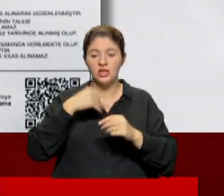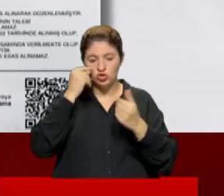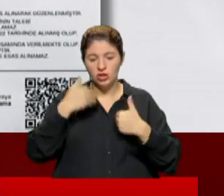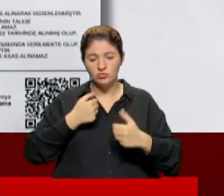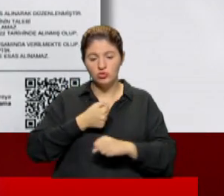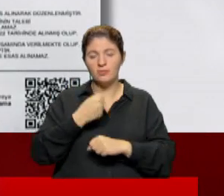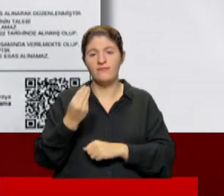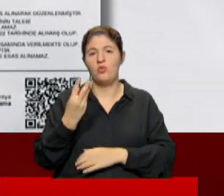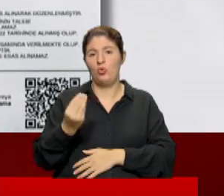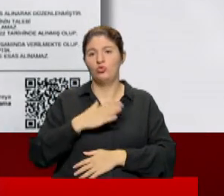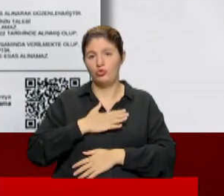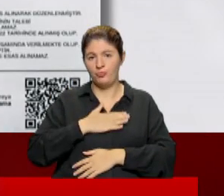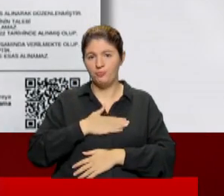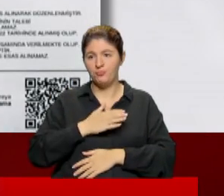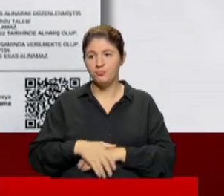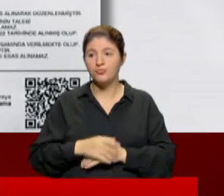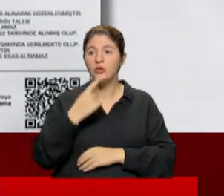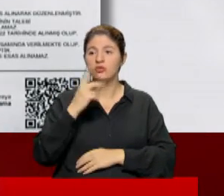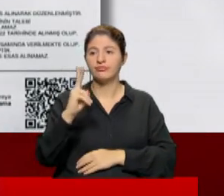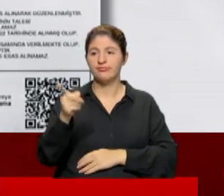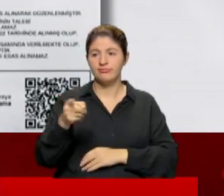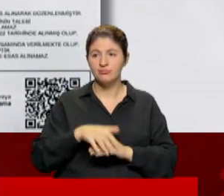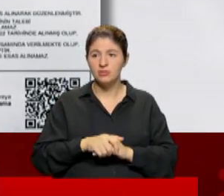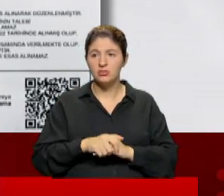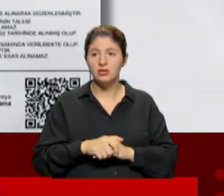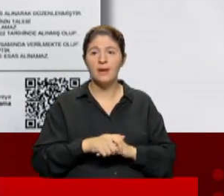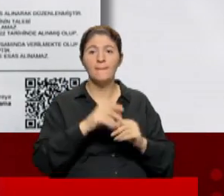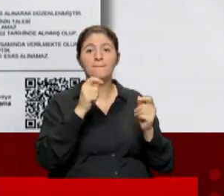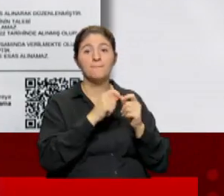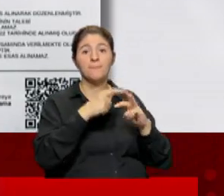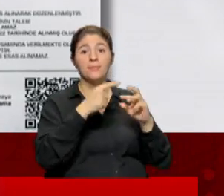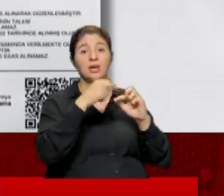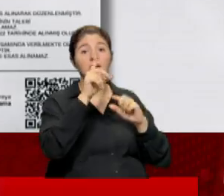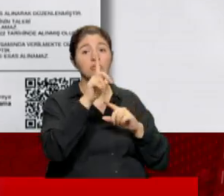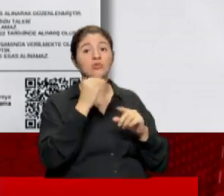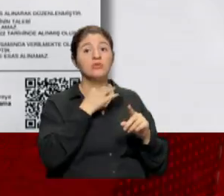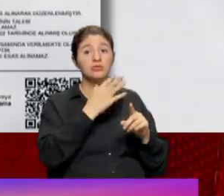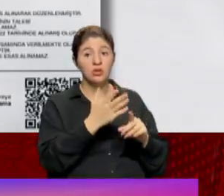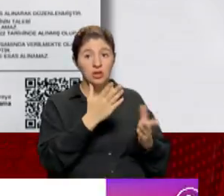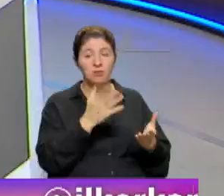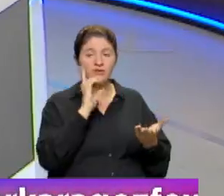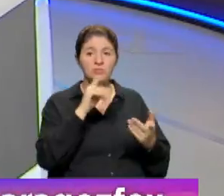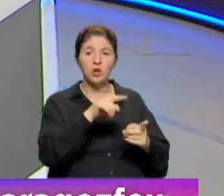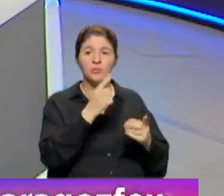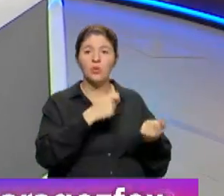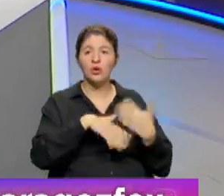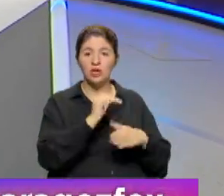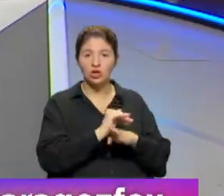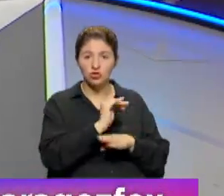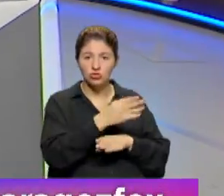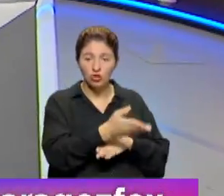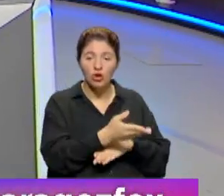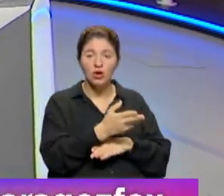mücadelemi de veriyor olacağım Söz size bırakalım B ötkan Teşekkürler efendim E şimdi böyle bir durum yaşanıyor